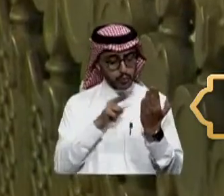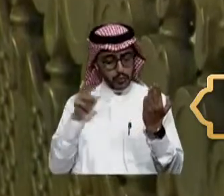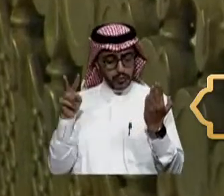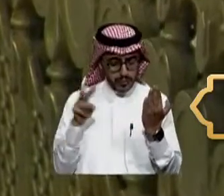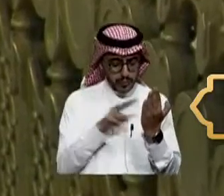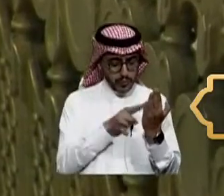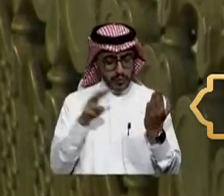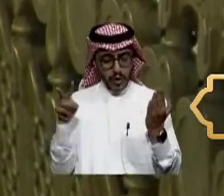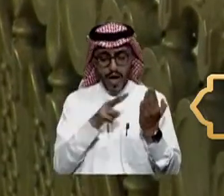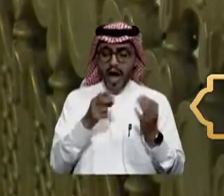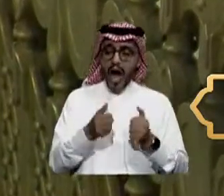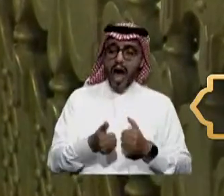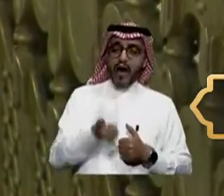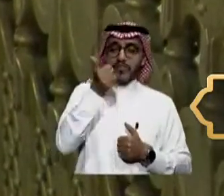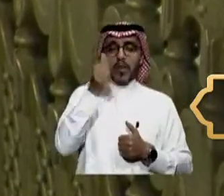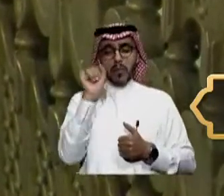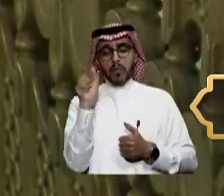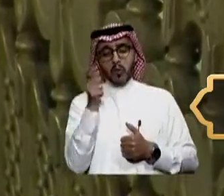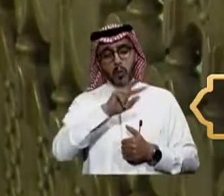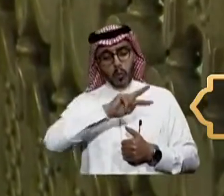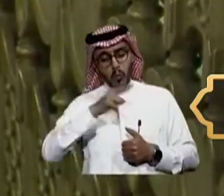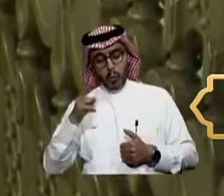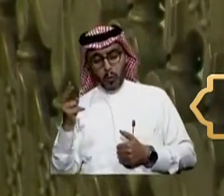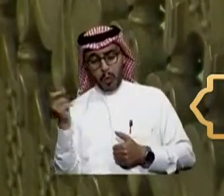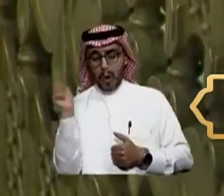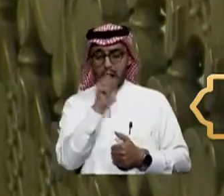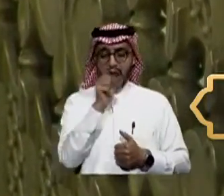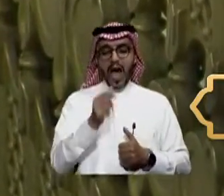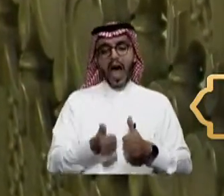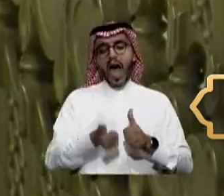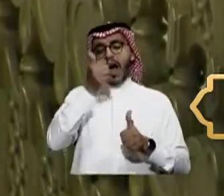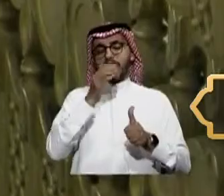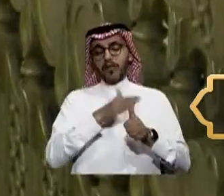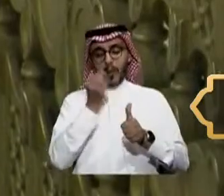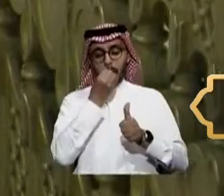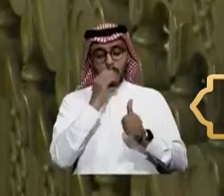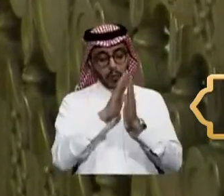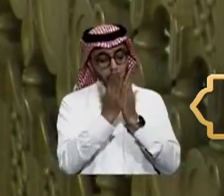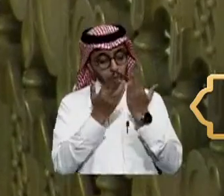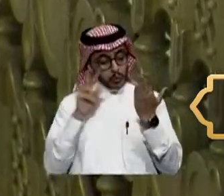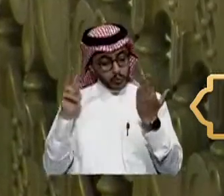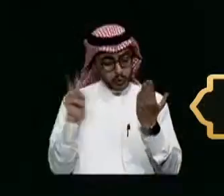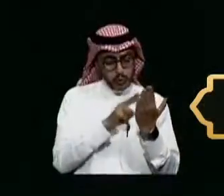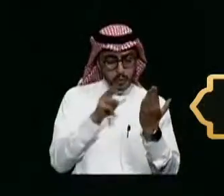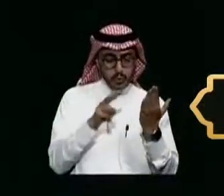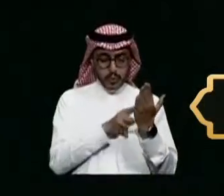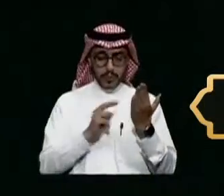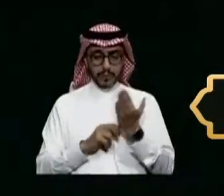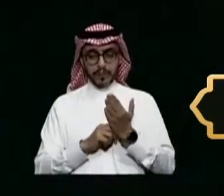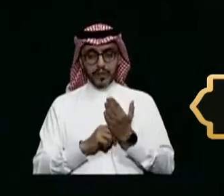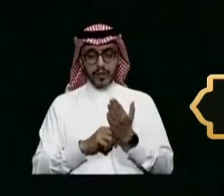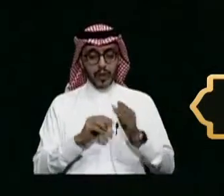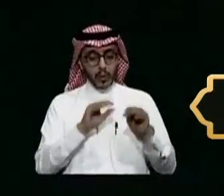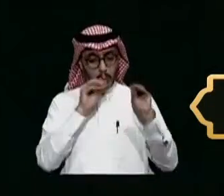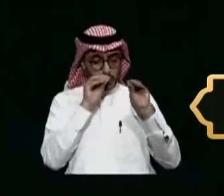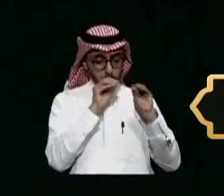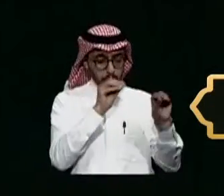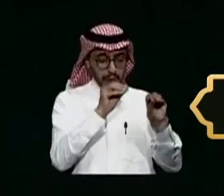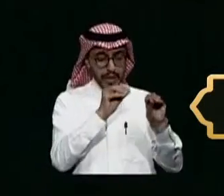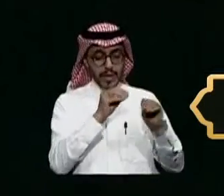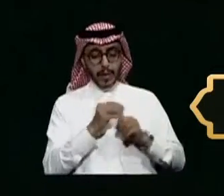وانها افضل من سائر الاذكار والى توجيه الانظار الى ما بين المدارسه